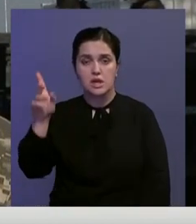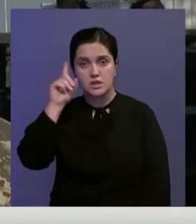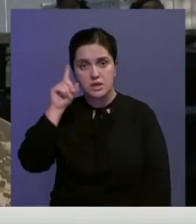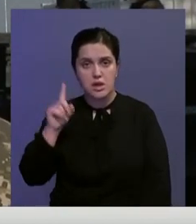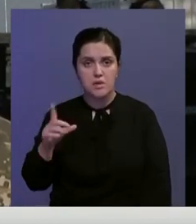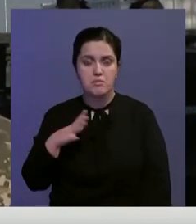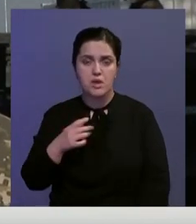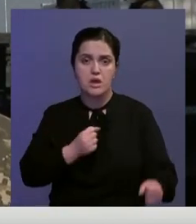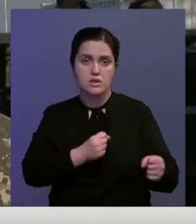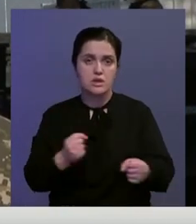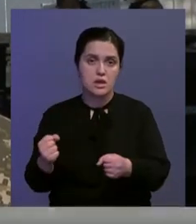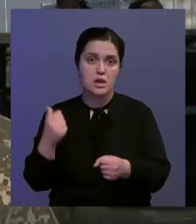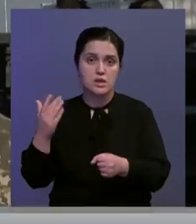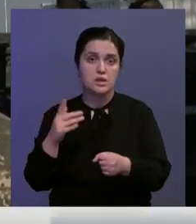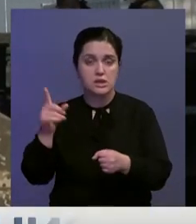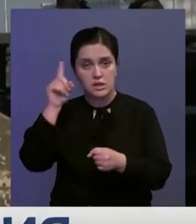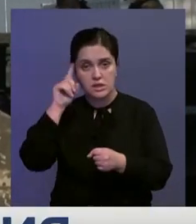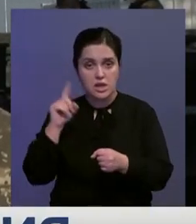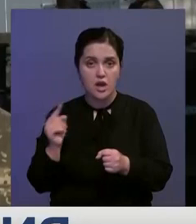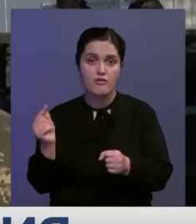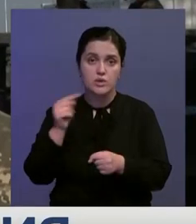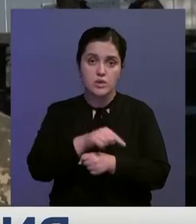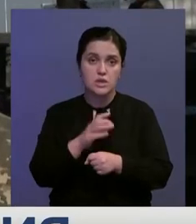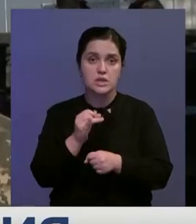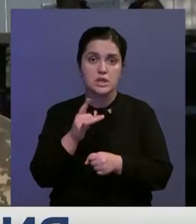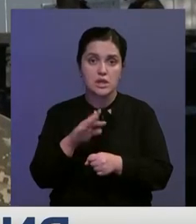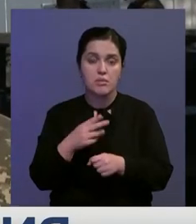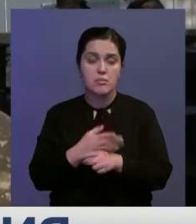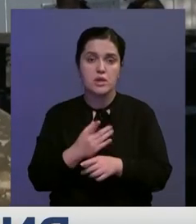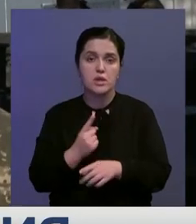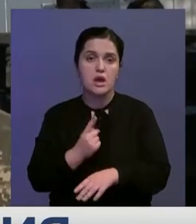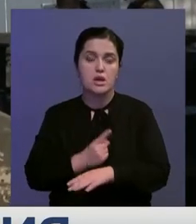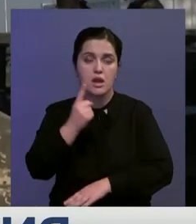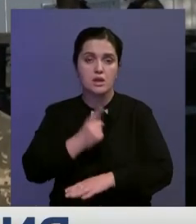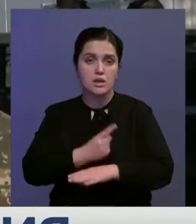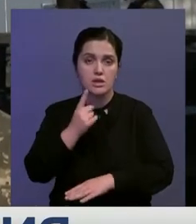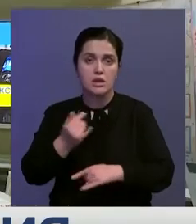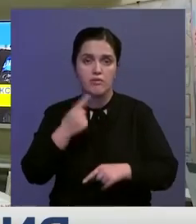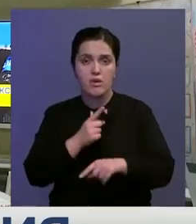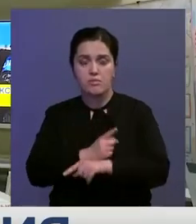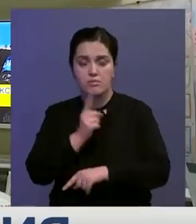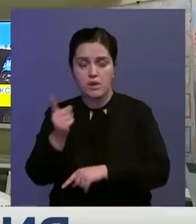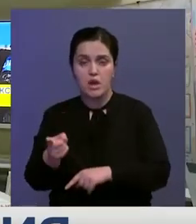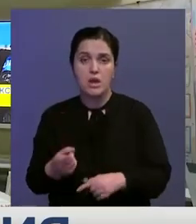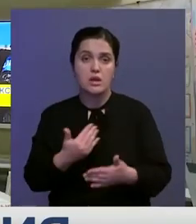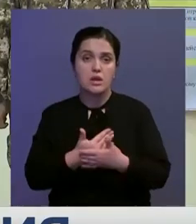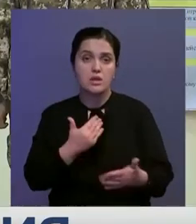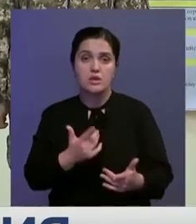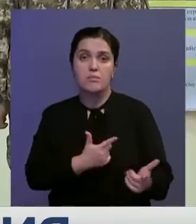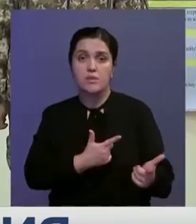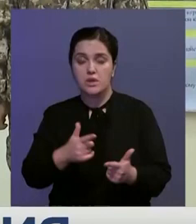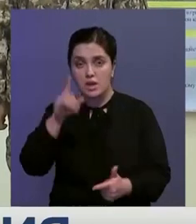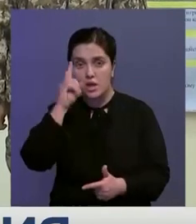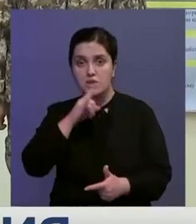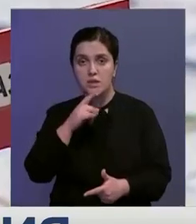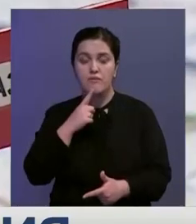были обстрелы со стороны Израиля в сторону Сирии, то есть это ракетные обстрелы, и в обратную сторону. Раньше подготовка